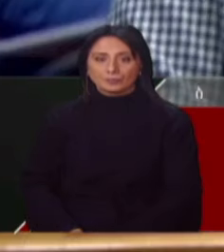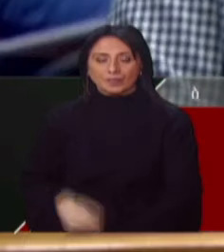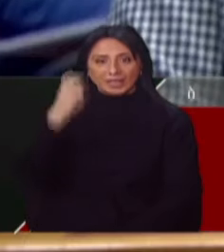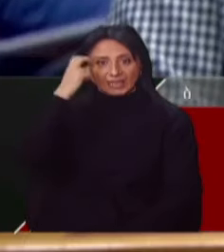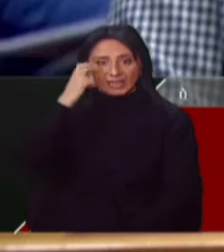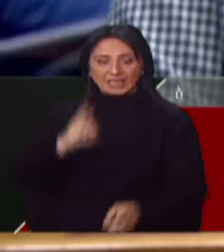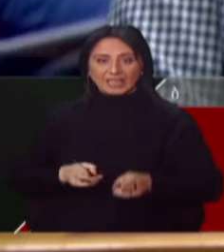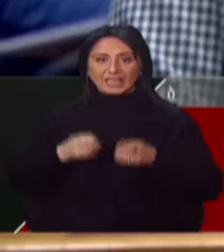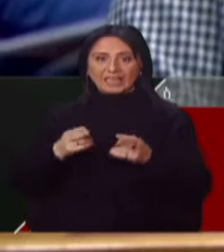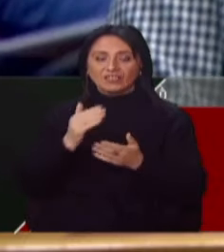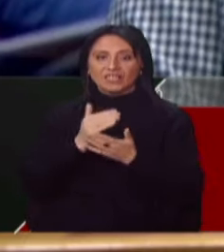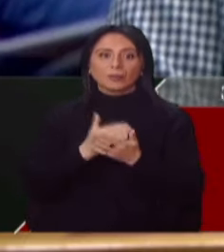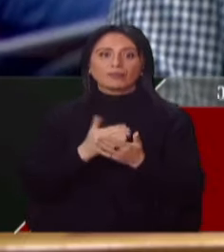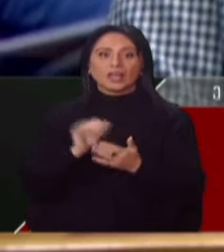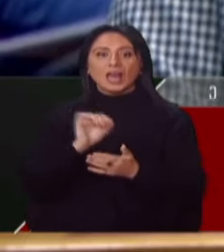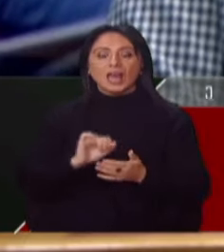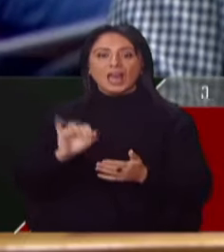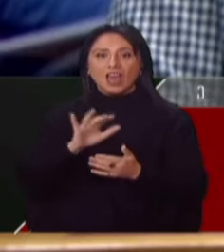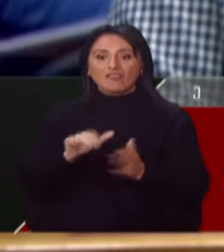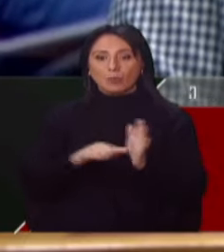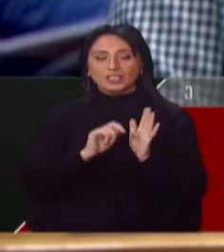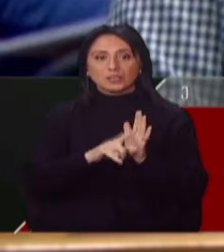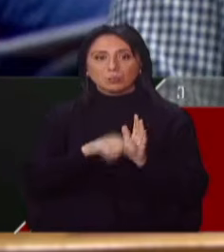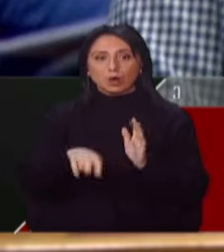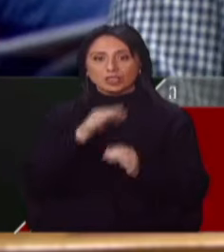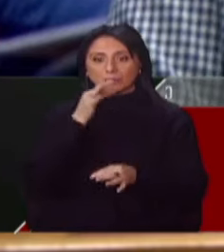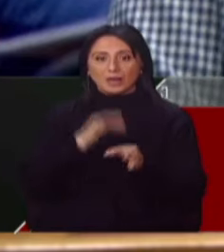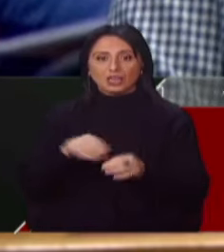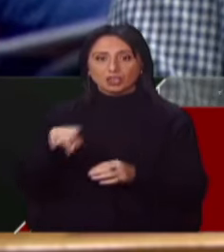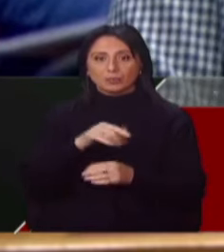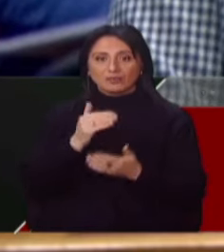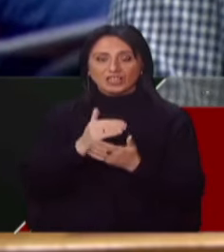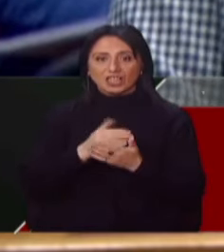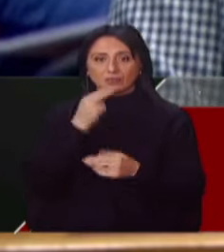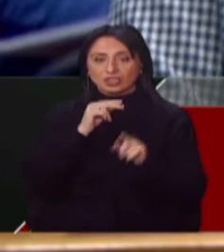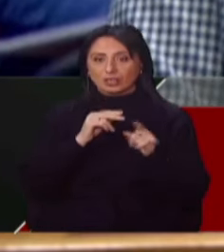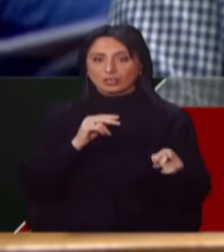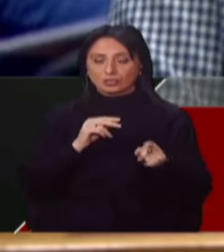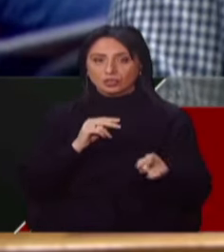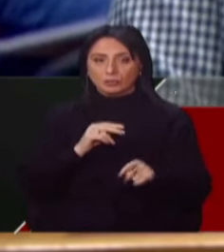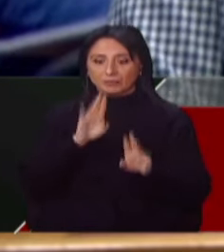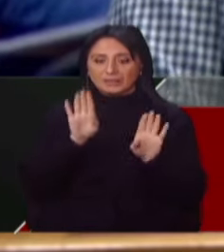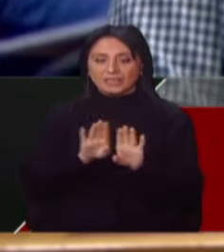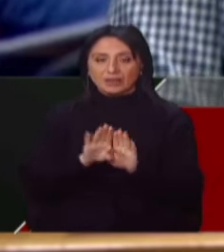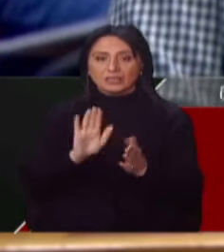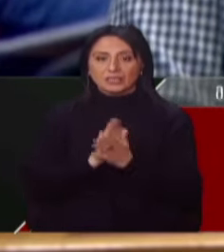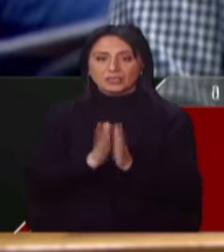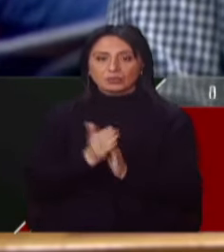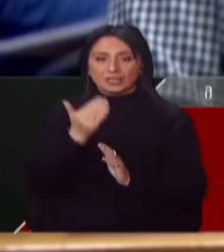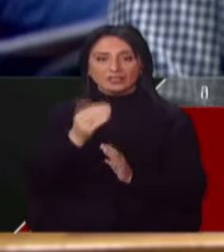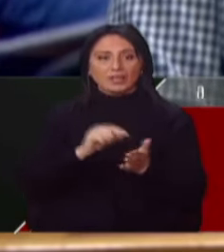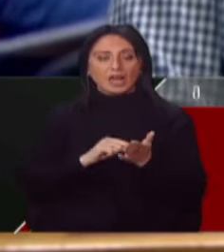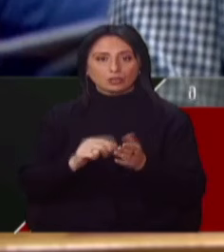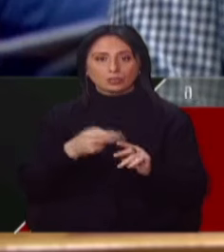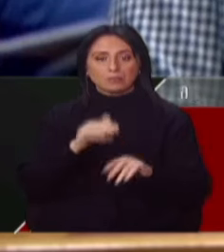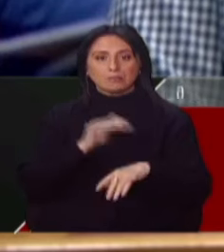კიევის კრიმინალური რეჟიმის დასავლელი სპონსორები პასუხისმგებლები არიან რეჟიმის დანაშაულებებზე. მსგავს სიტუაციაში თქვენ ხაზს